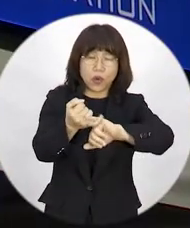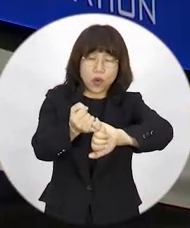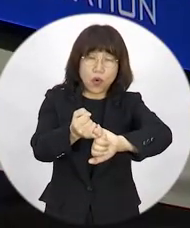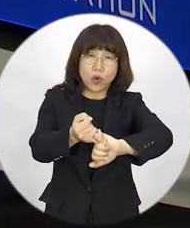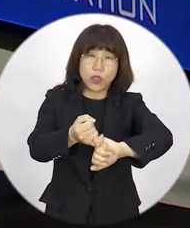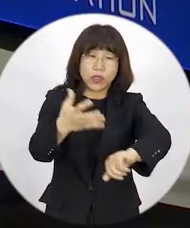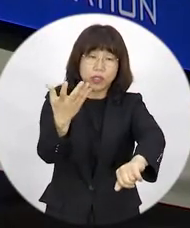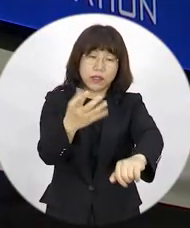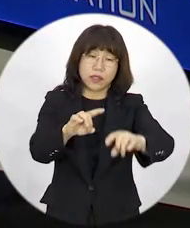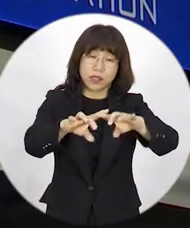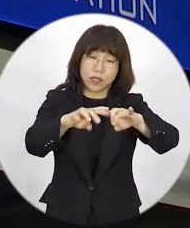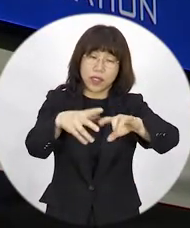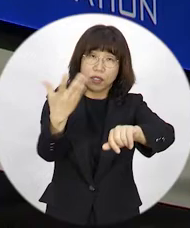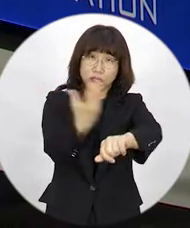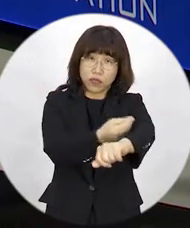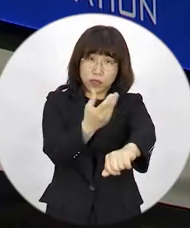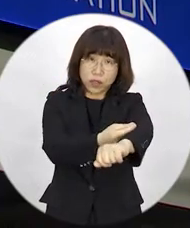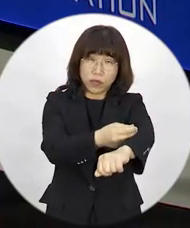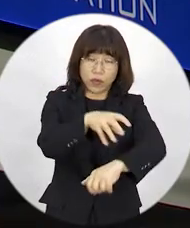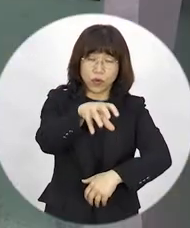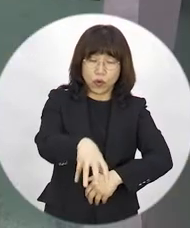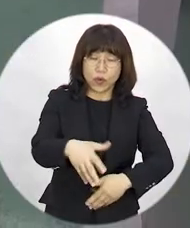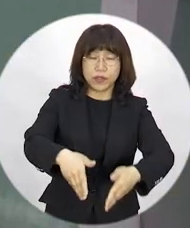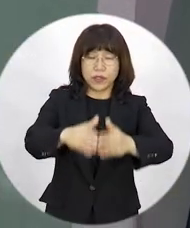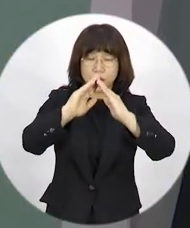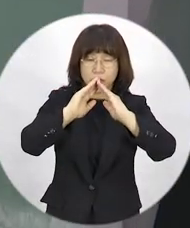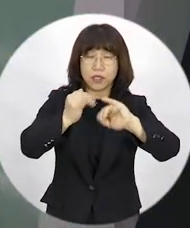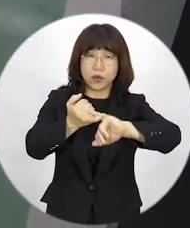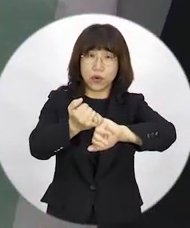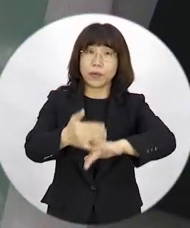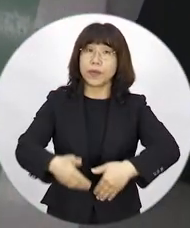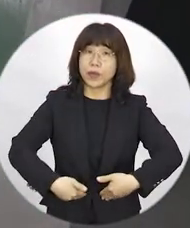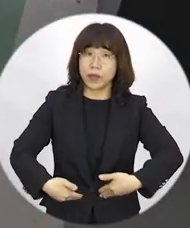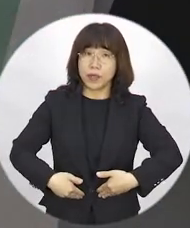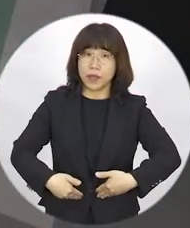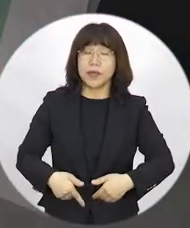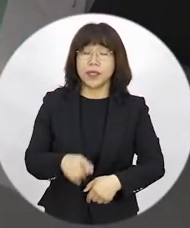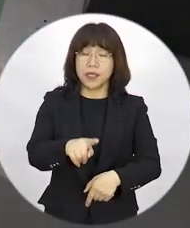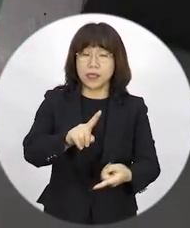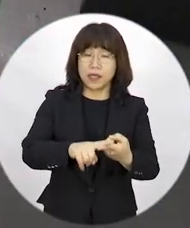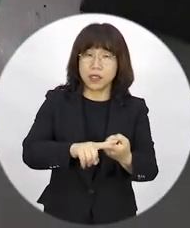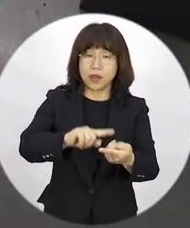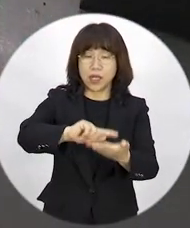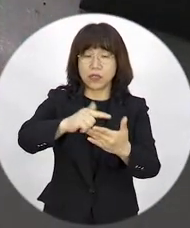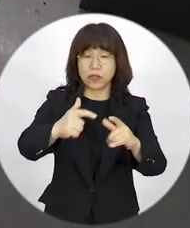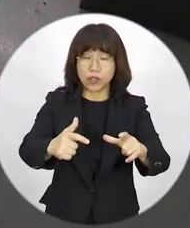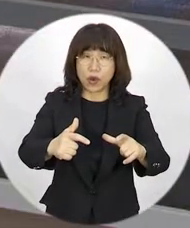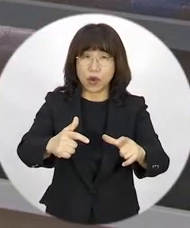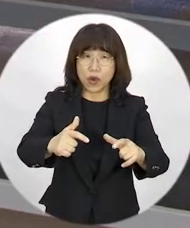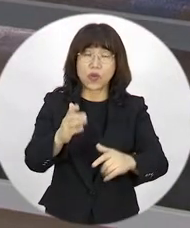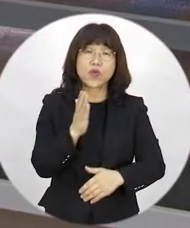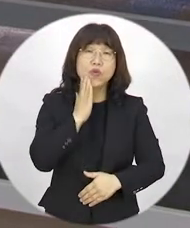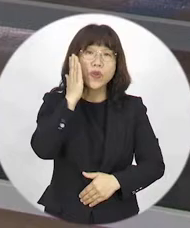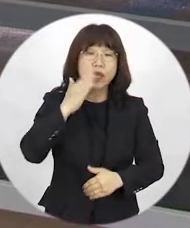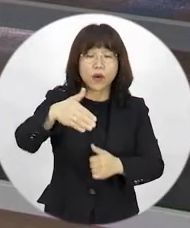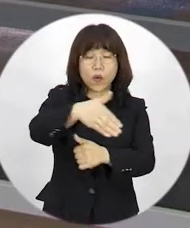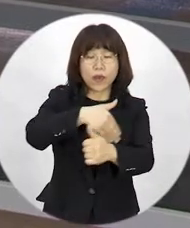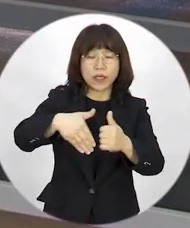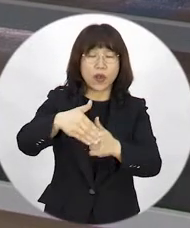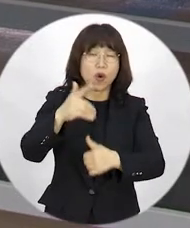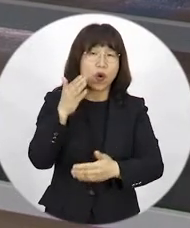설치 유예기간 내에 전기차 충전시설 및 충전구역을 설치해야 합니다. 기타 자세한 사항은